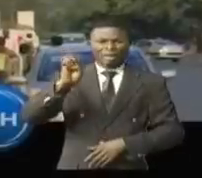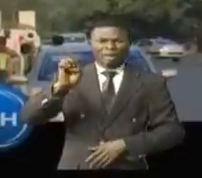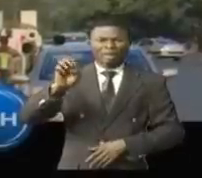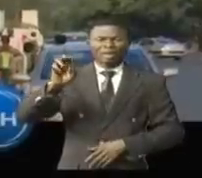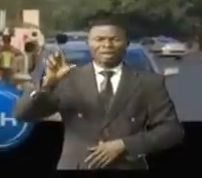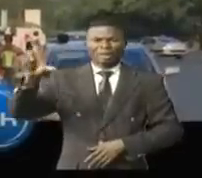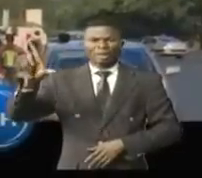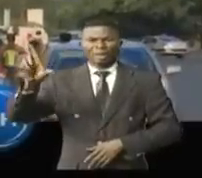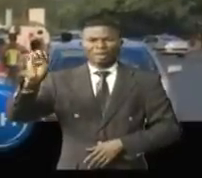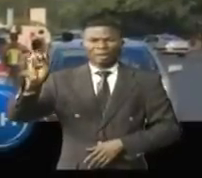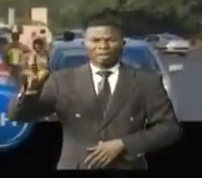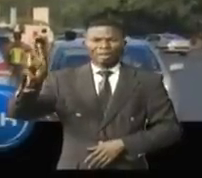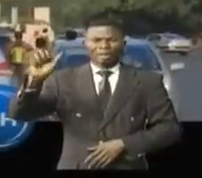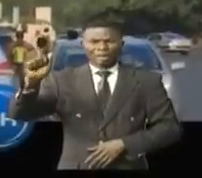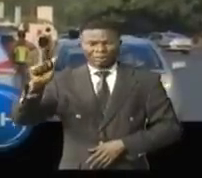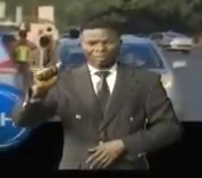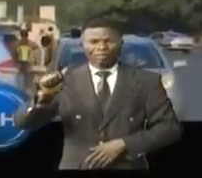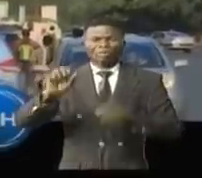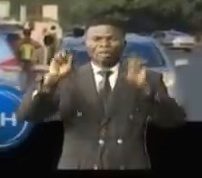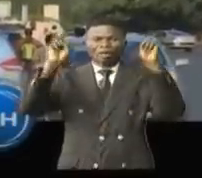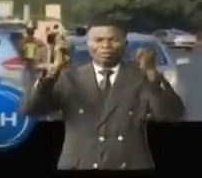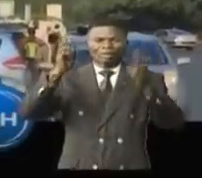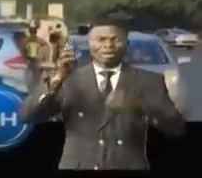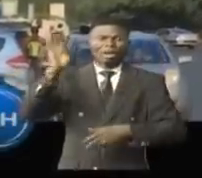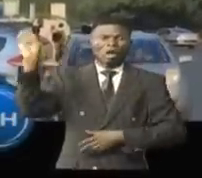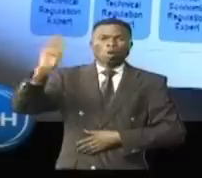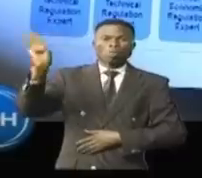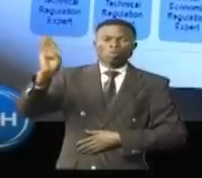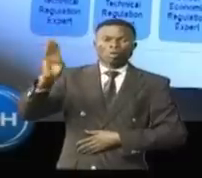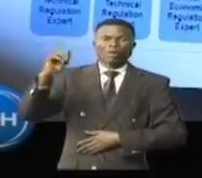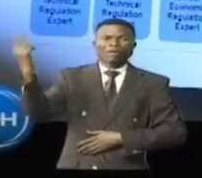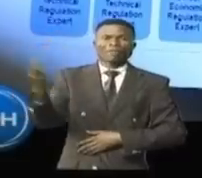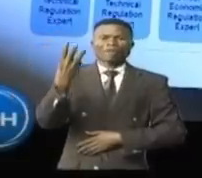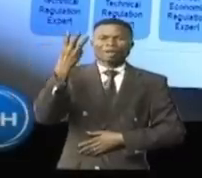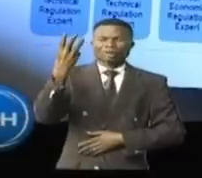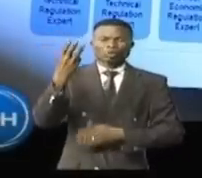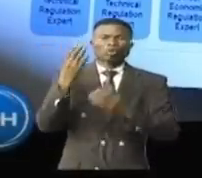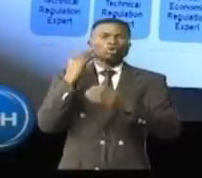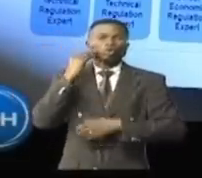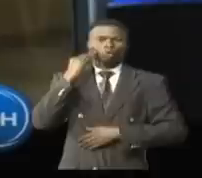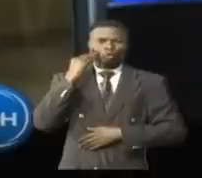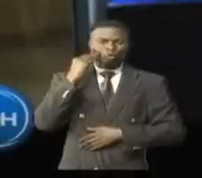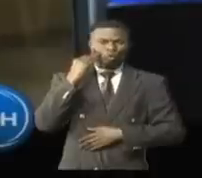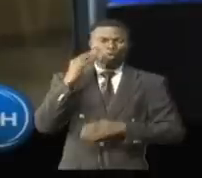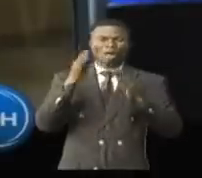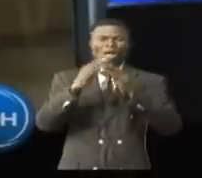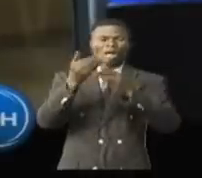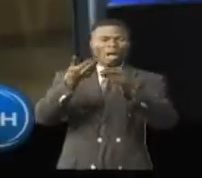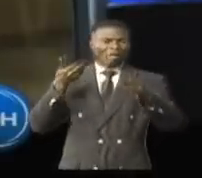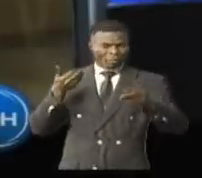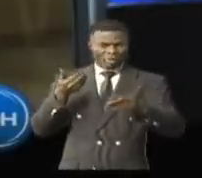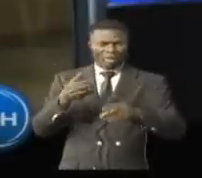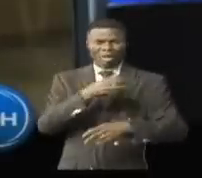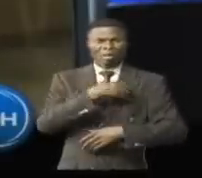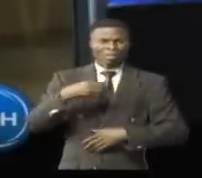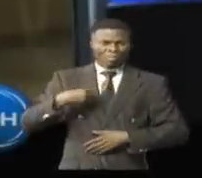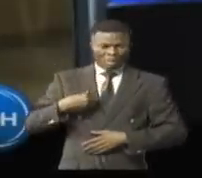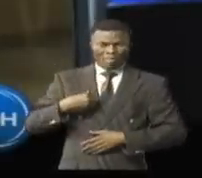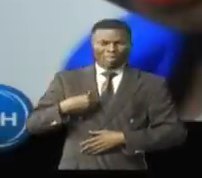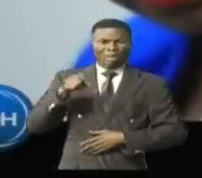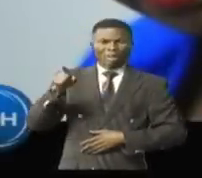à Bujumbura, au Burundi. Le 23 juin, la veille de l'Assemblée générale, Madame Allegri